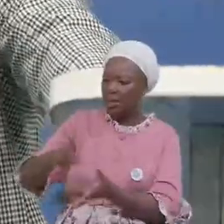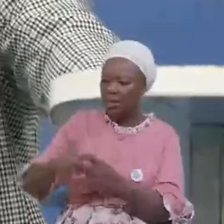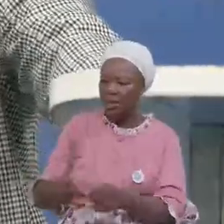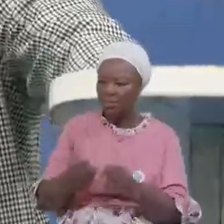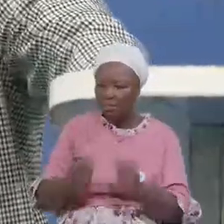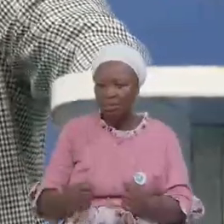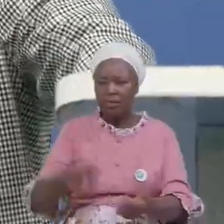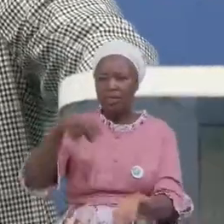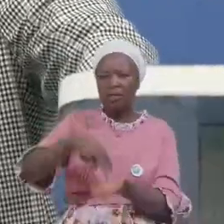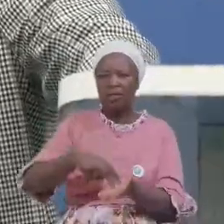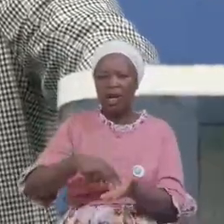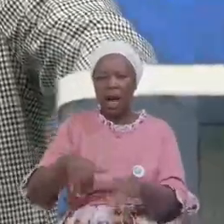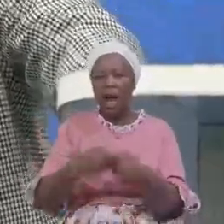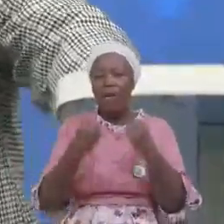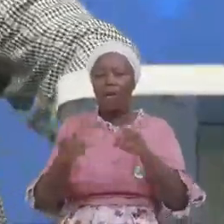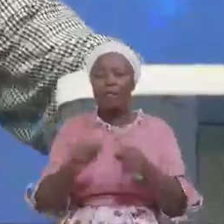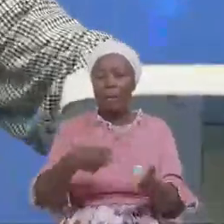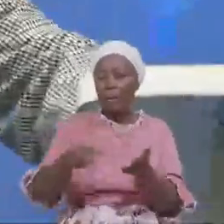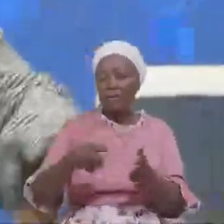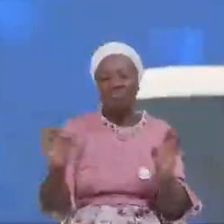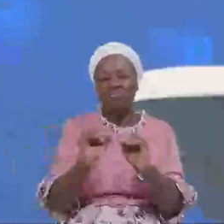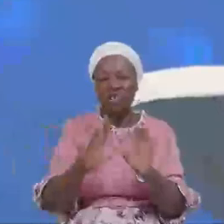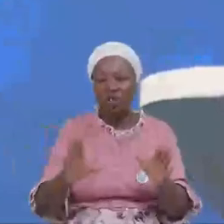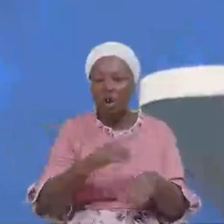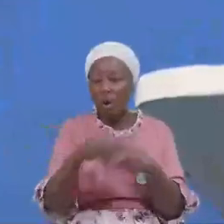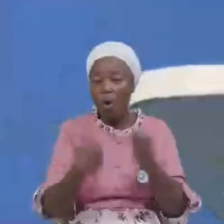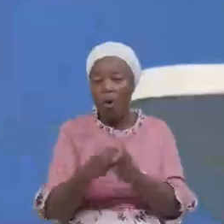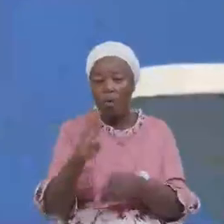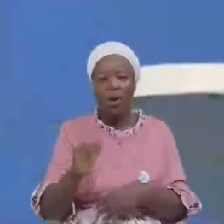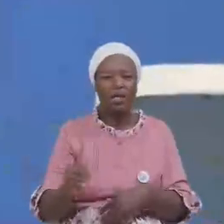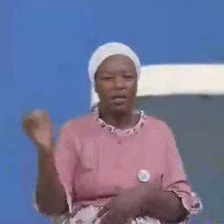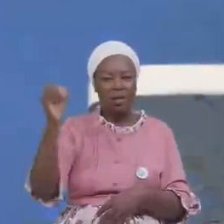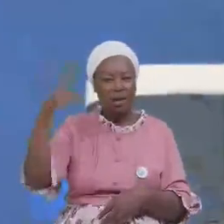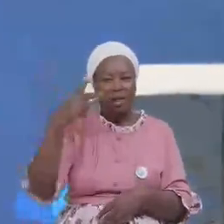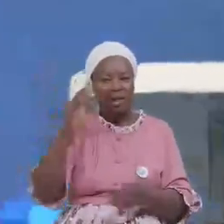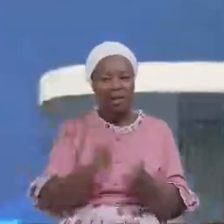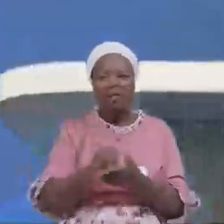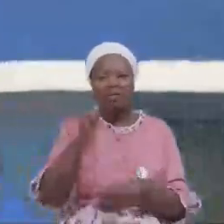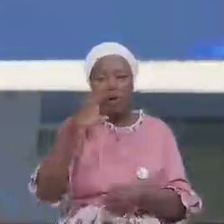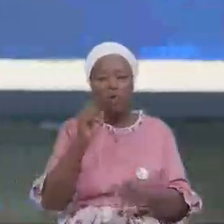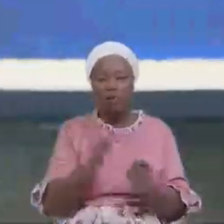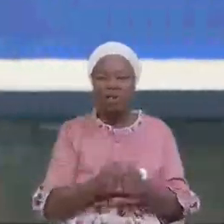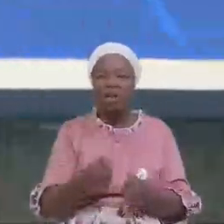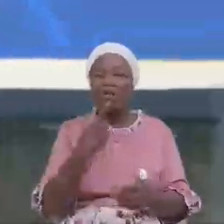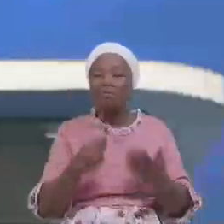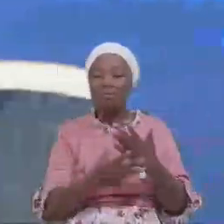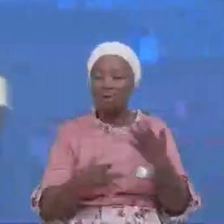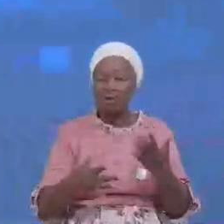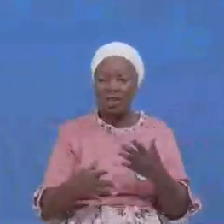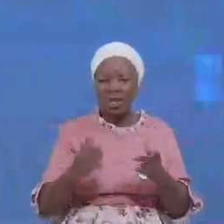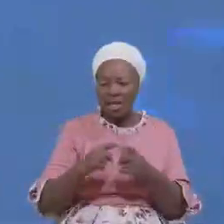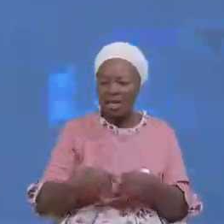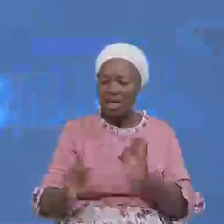Rien. Tout est par grâce. Regardez la femme ayant la perte de sang. Si je peux